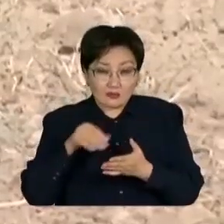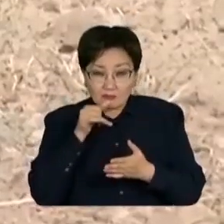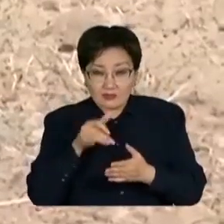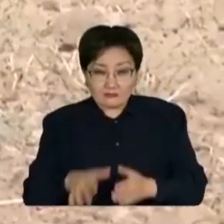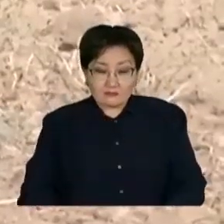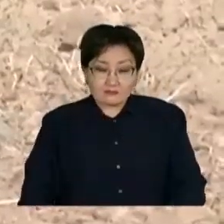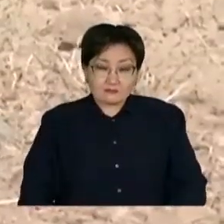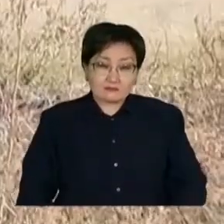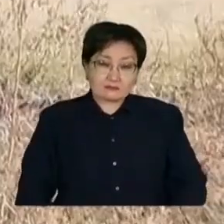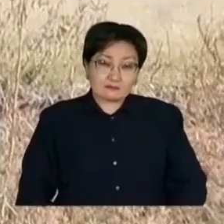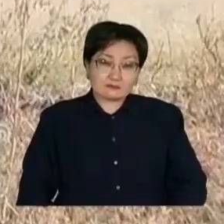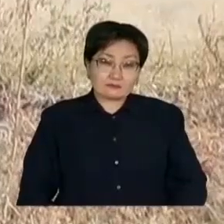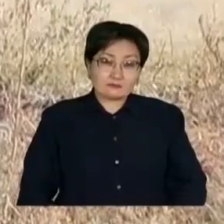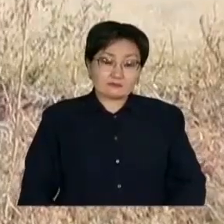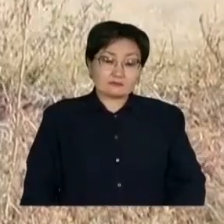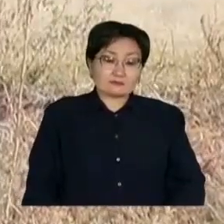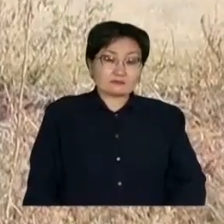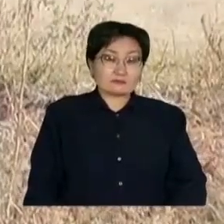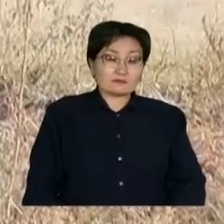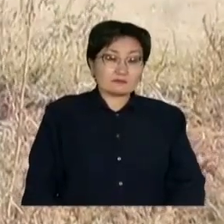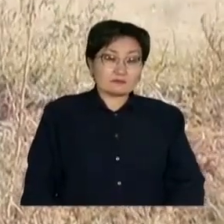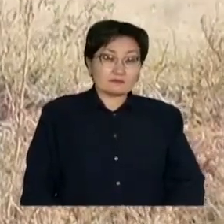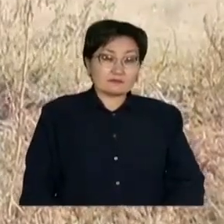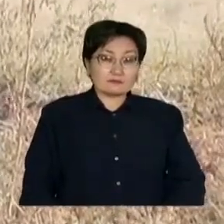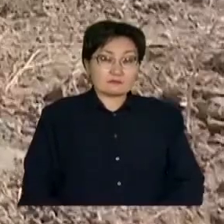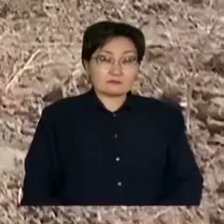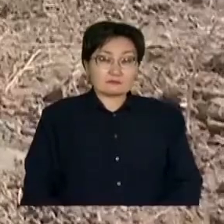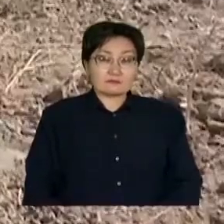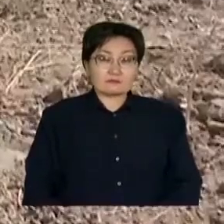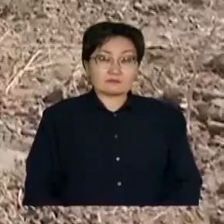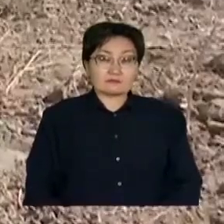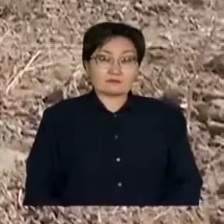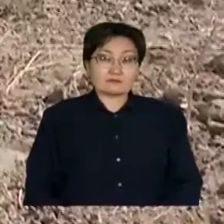сыңайлы. Нұрғиса Қаржаубай, Мейіржан Бейсебай, Алматы телеарнасы, Жамбыл облысынан.